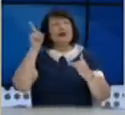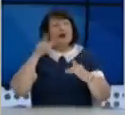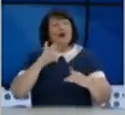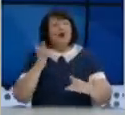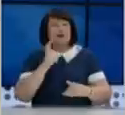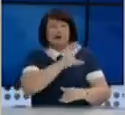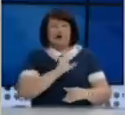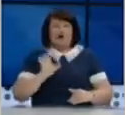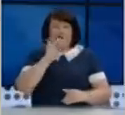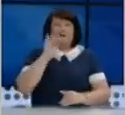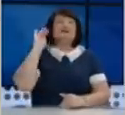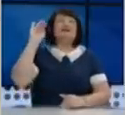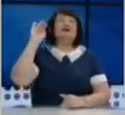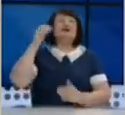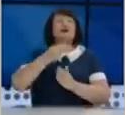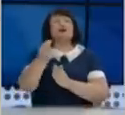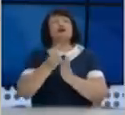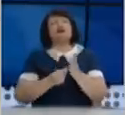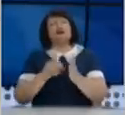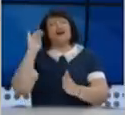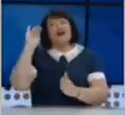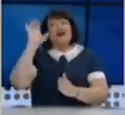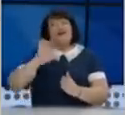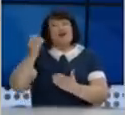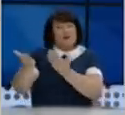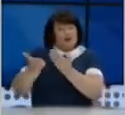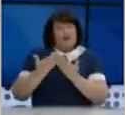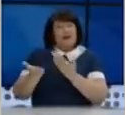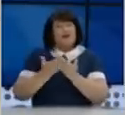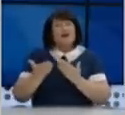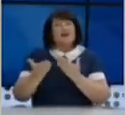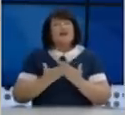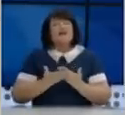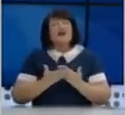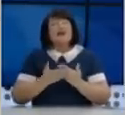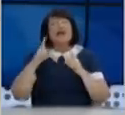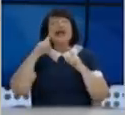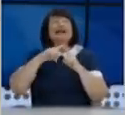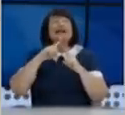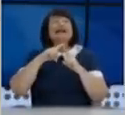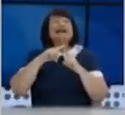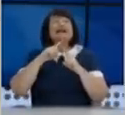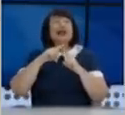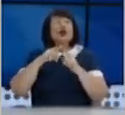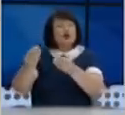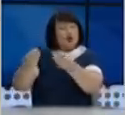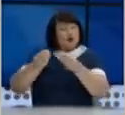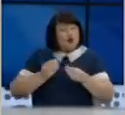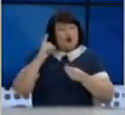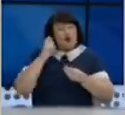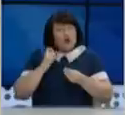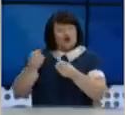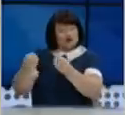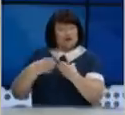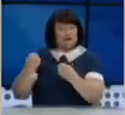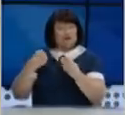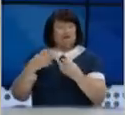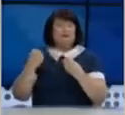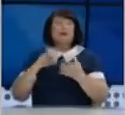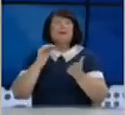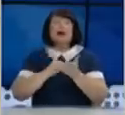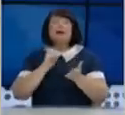χώρες ζητούν πολλές φορές την ευρωπαϊκή βοήθεια, να υπάρχει παροχή τεχνογνωσίας από την Ευρωπαϊκή Επιτροπή και να ελέγχονται ξανά